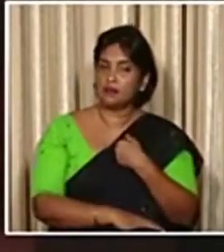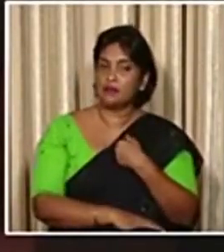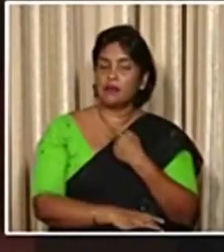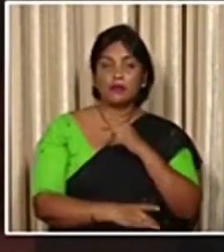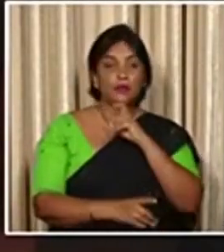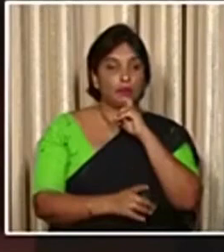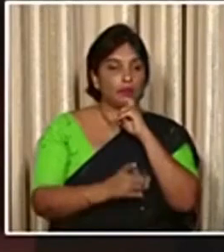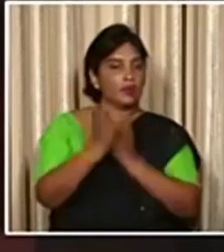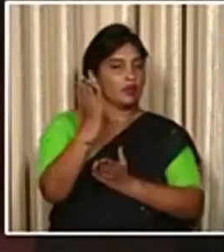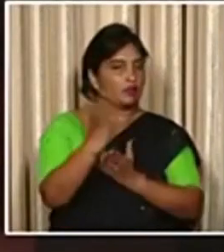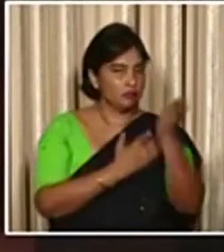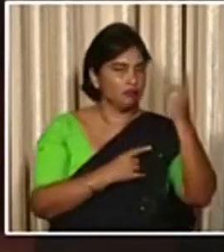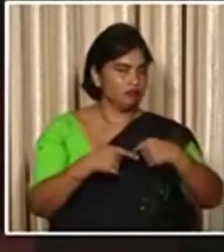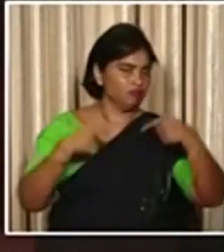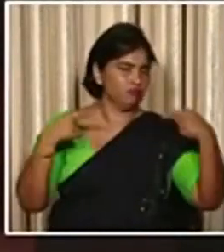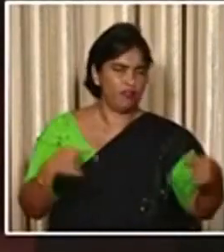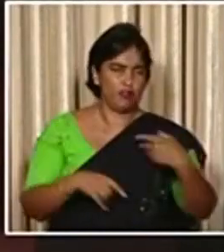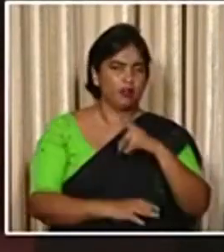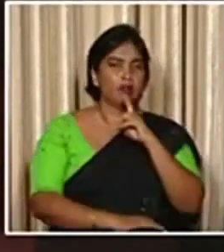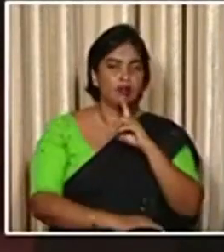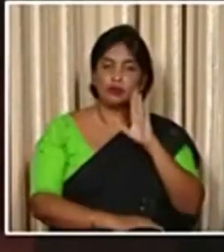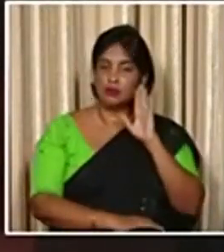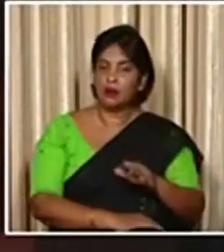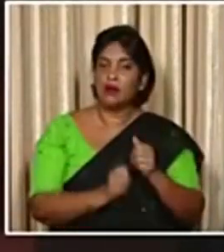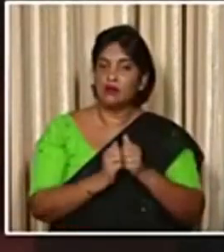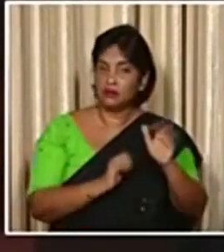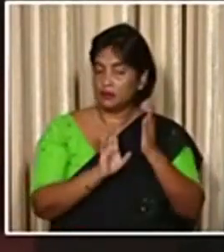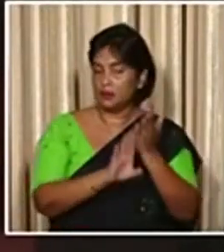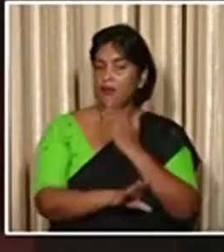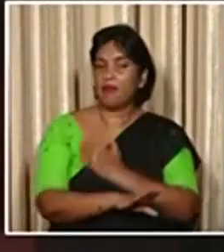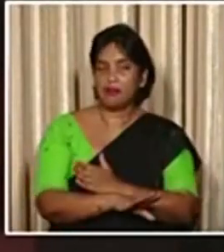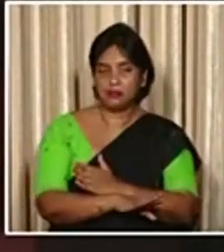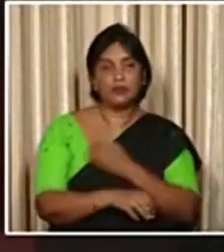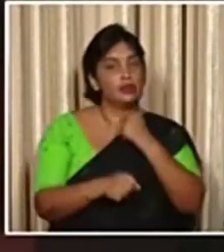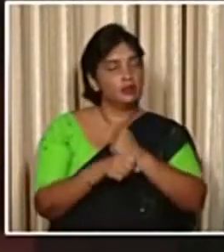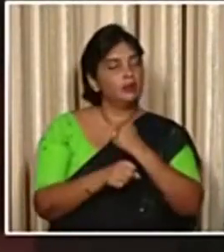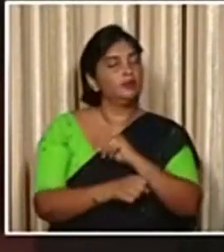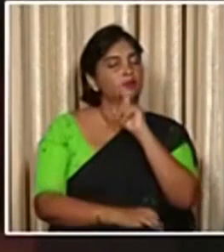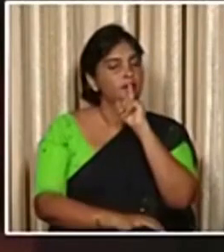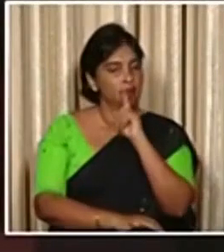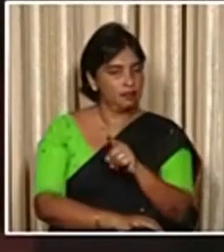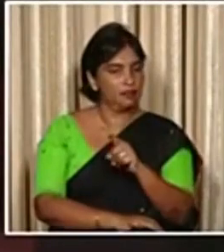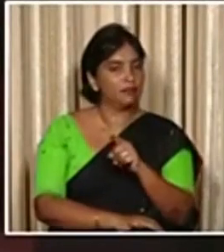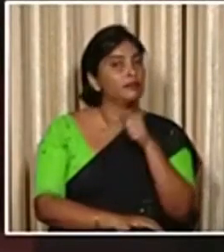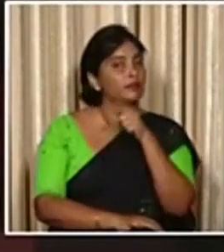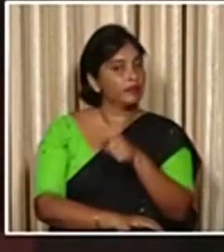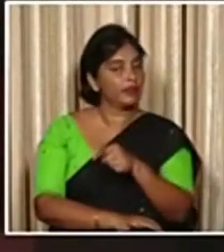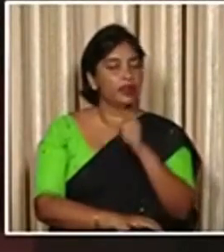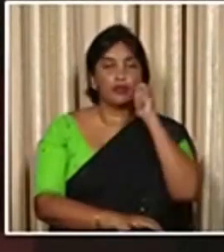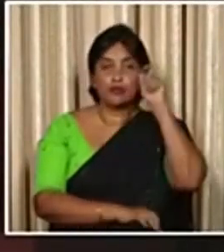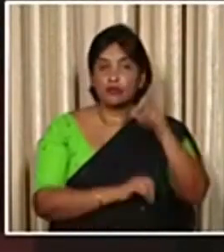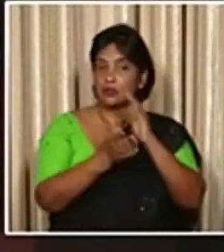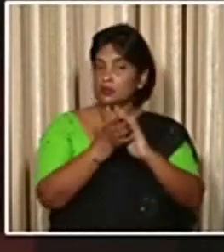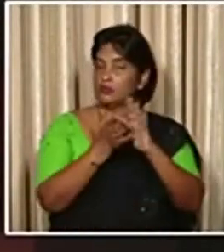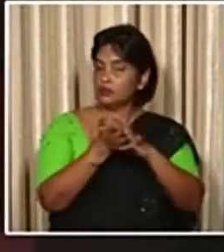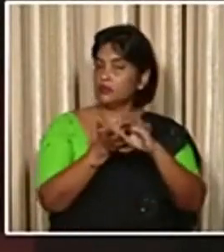මේක අධිකරණයේ අභියෝගයට ලක් කරන්නට බලාපොරොත්තු වෙනවා. නමුත් ඒක කරන්නට පෙර රජයෙන් ඉල්ලීමක් කරනවා මේ මහජන